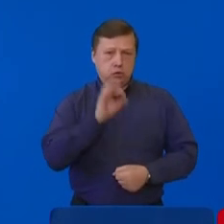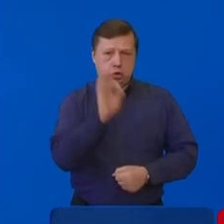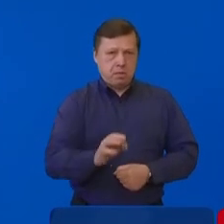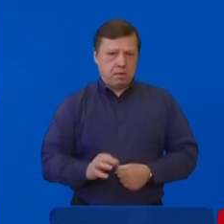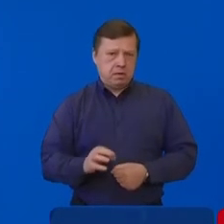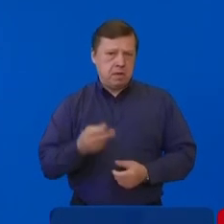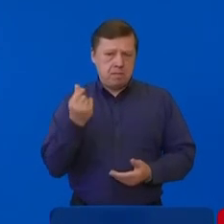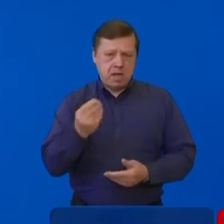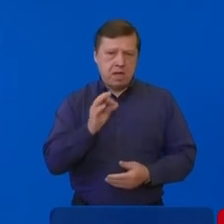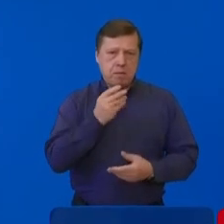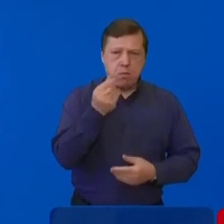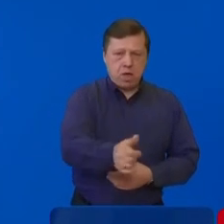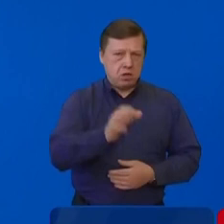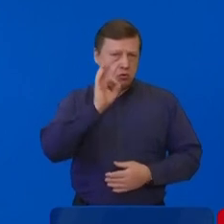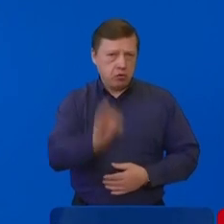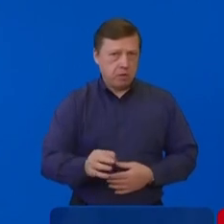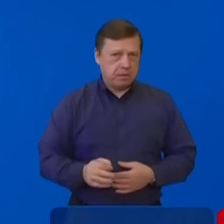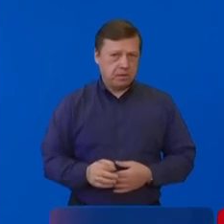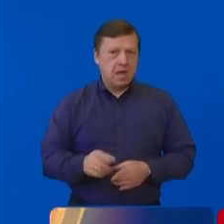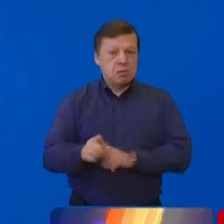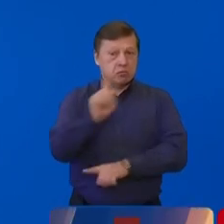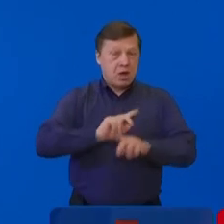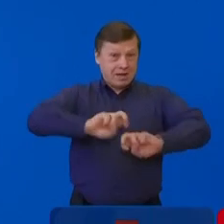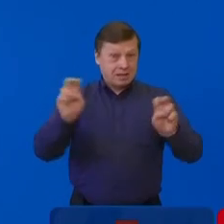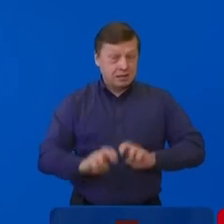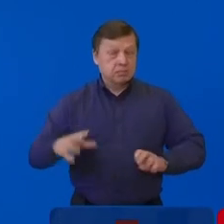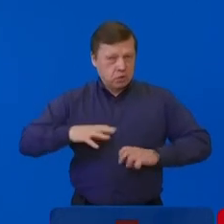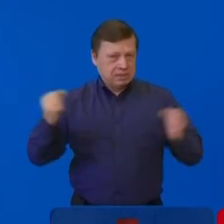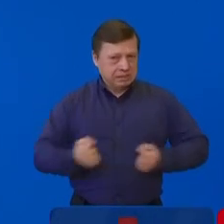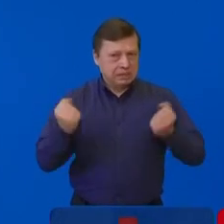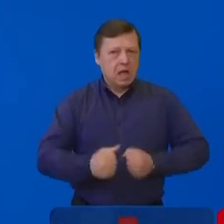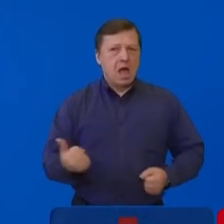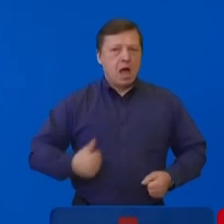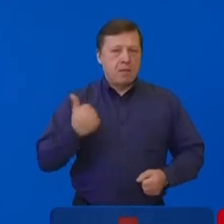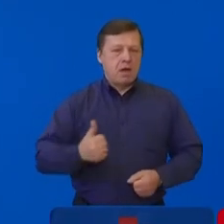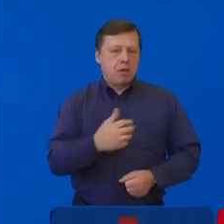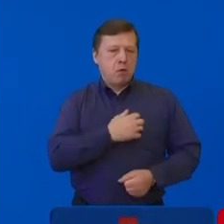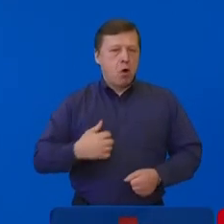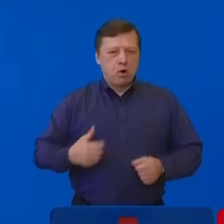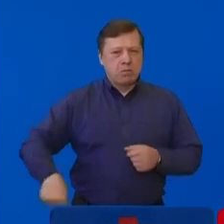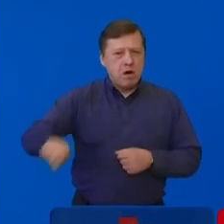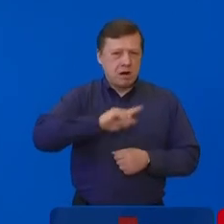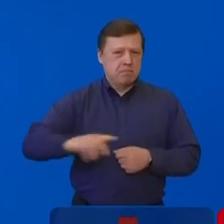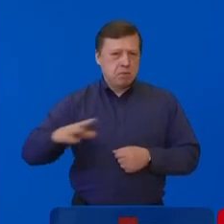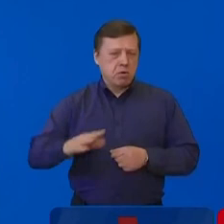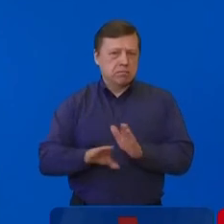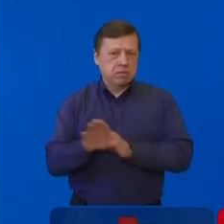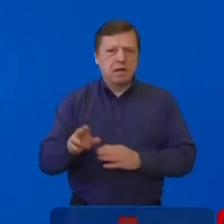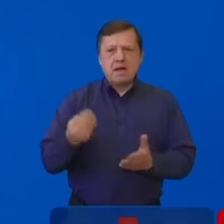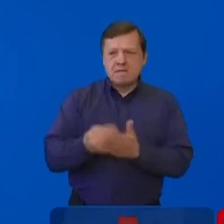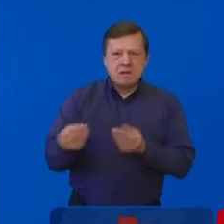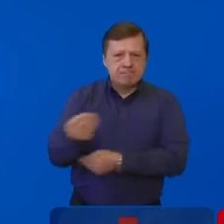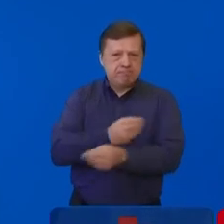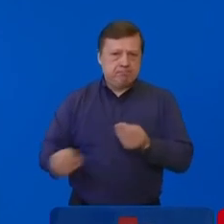wynagradzana. Staraliśmy się przed kryzysem, żeby gospodarka była prowadzona w taki sposób, aby uszczelniony system